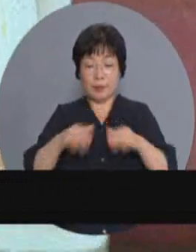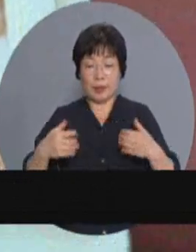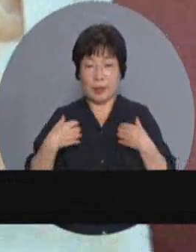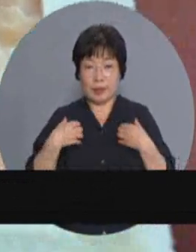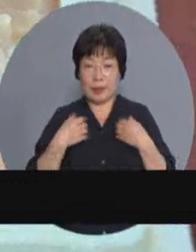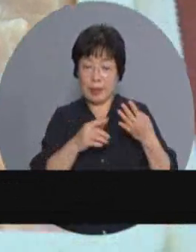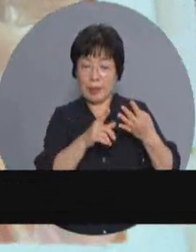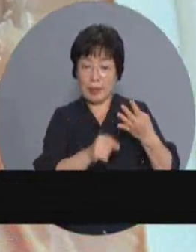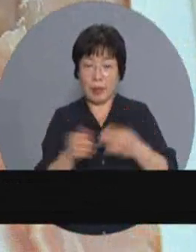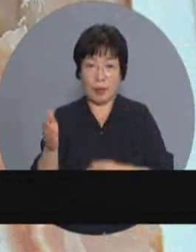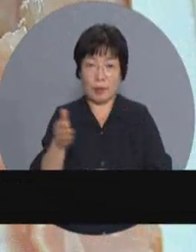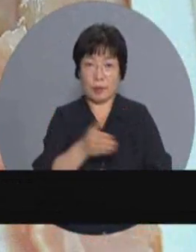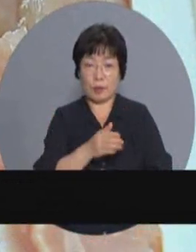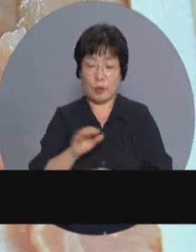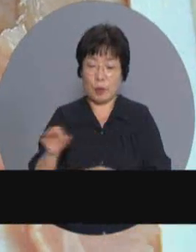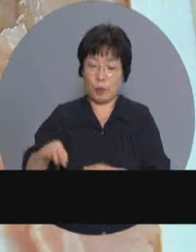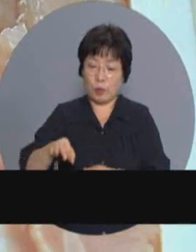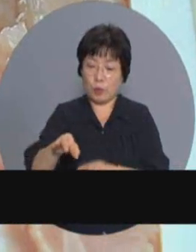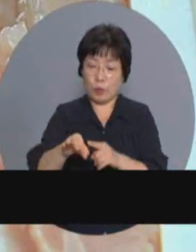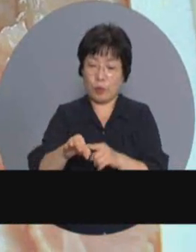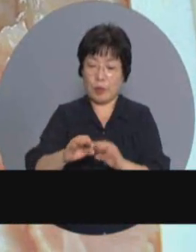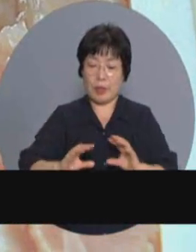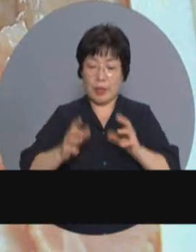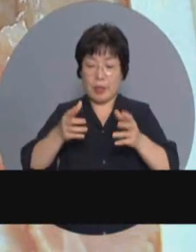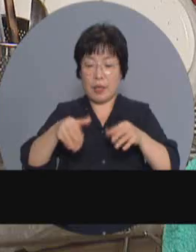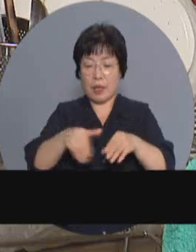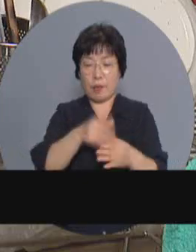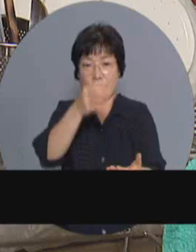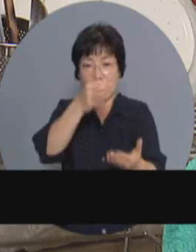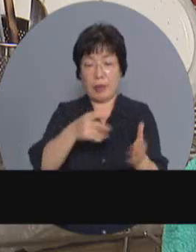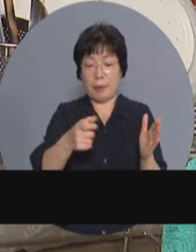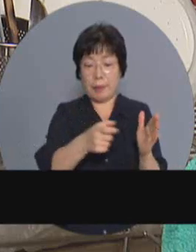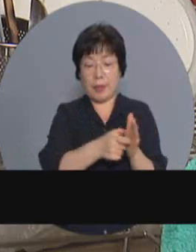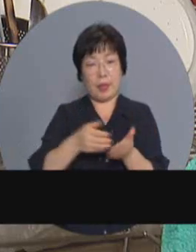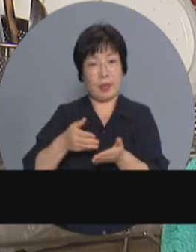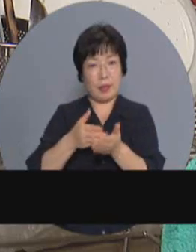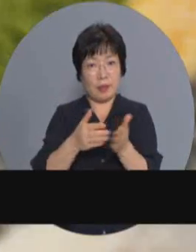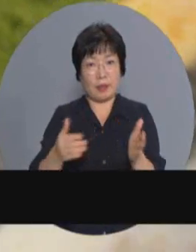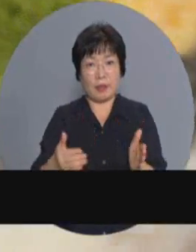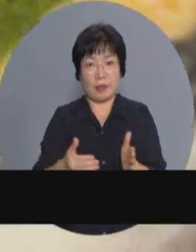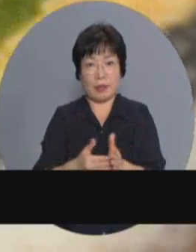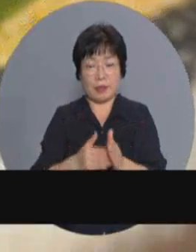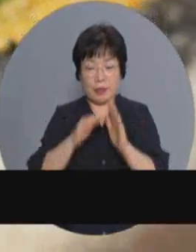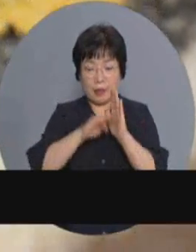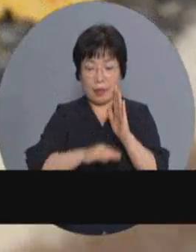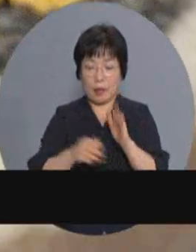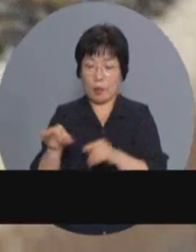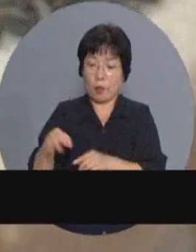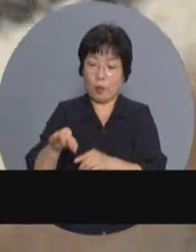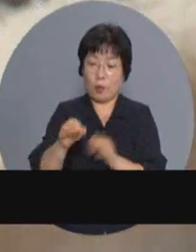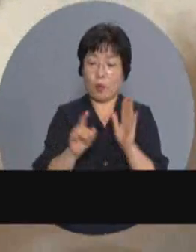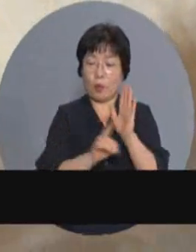지난 4월부터 홍어 식문화의 유네스코 무형문화유산 등재 신청에 나서는 등 남도